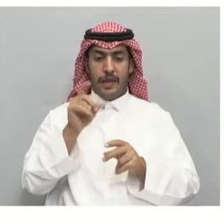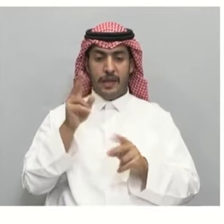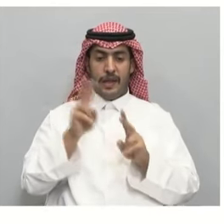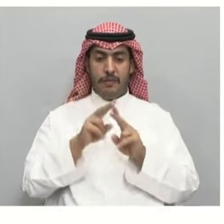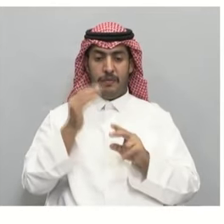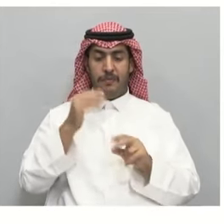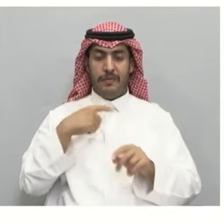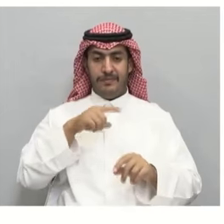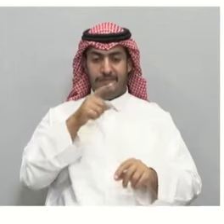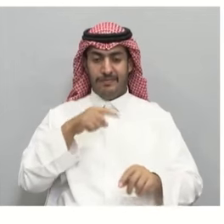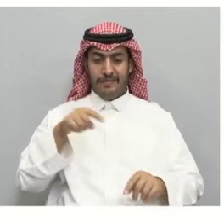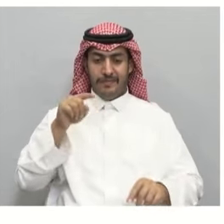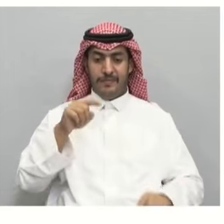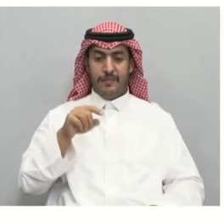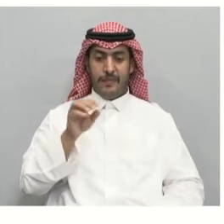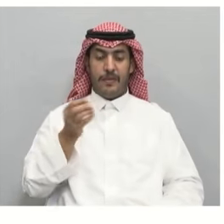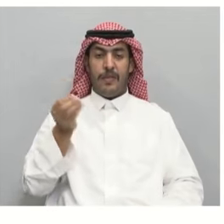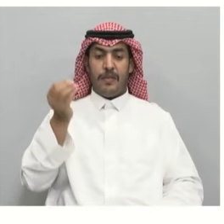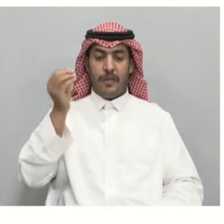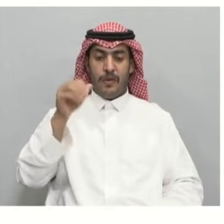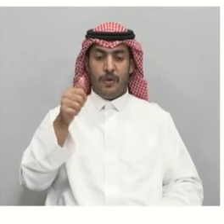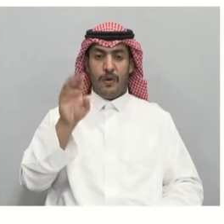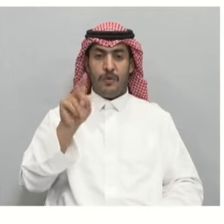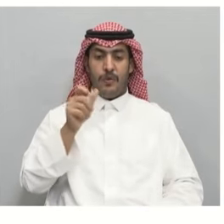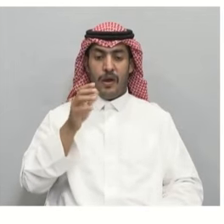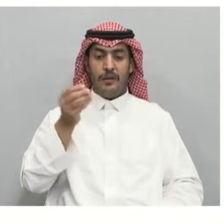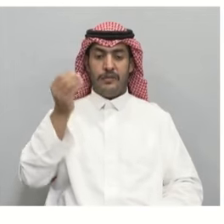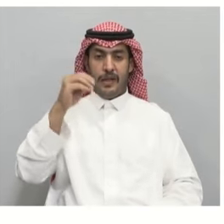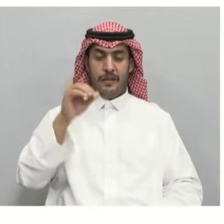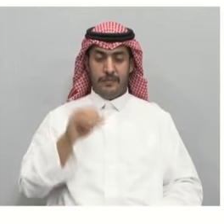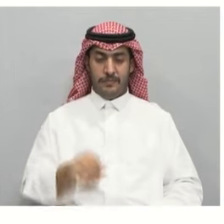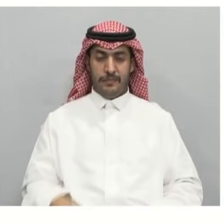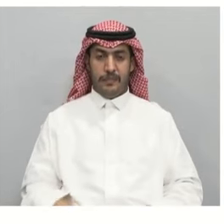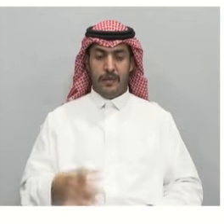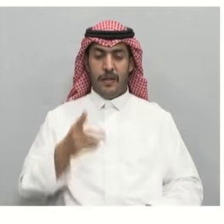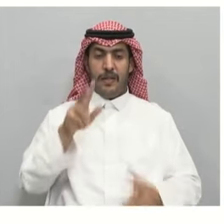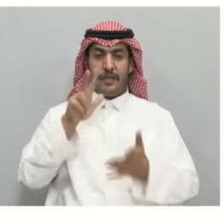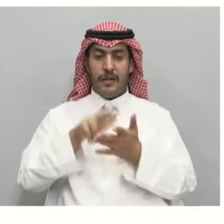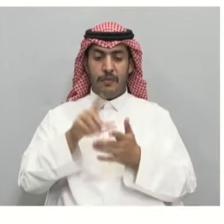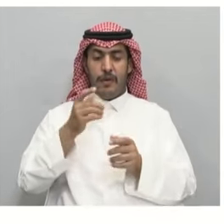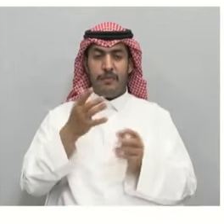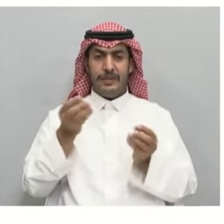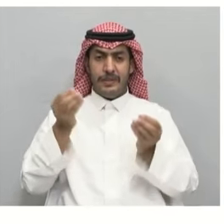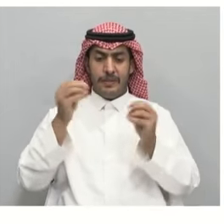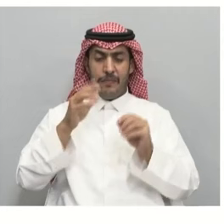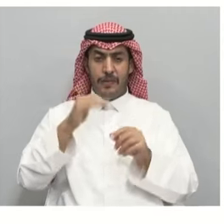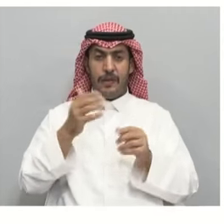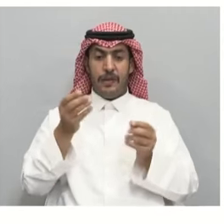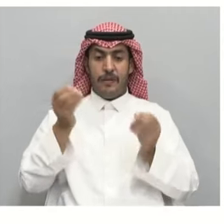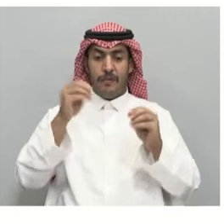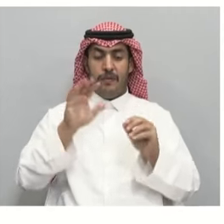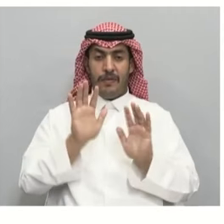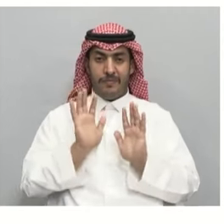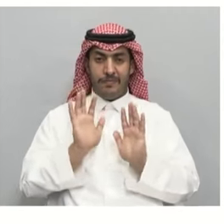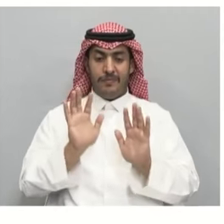دائره كهربائيه ستتدفق الالكترونات بهذا الشكل على ماذا تعتمد كميه الالكترونات